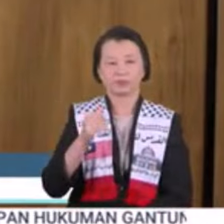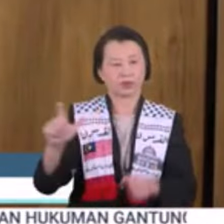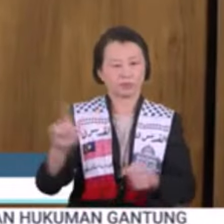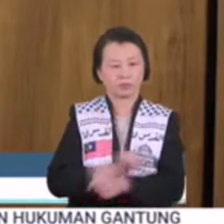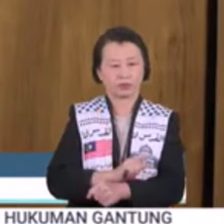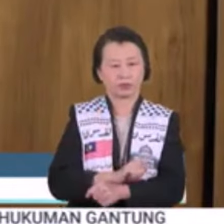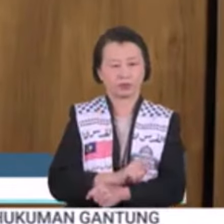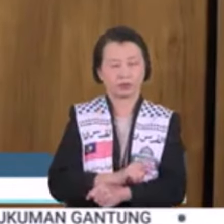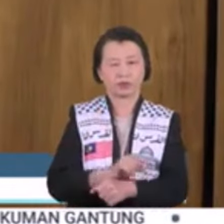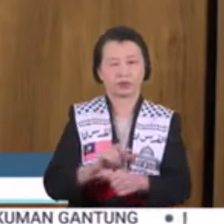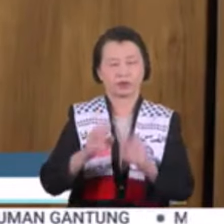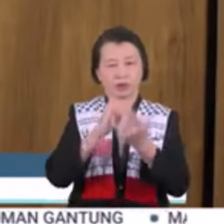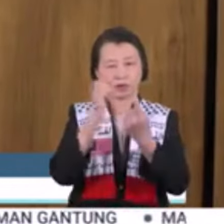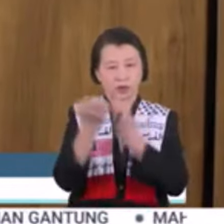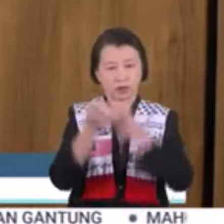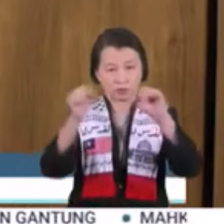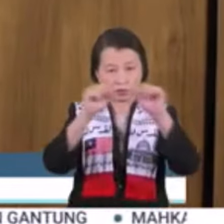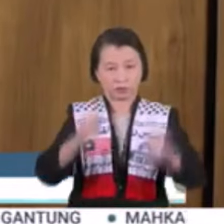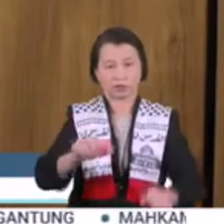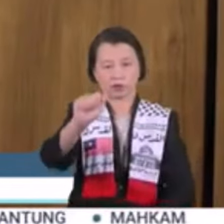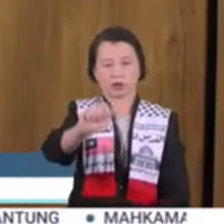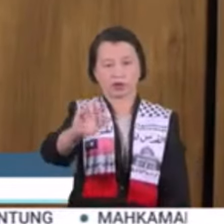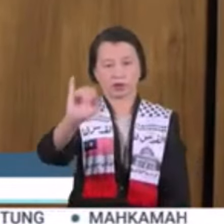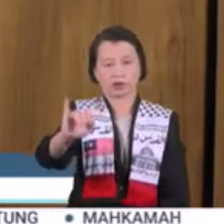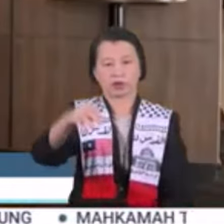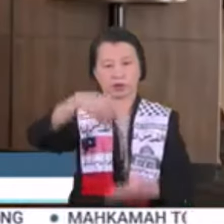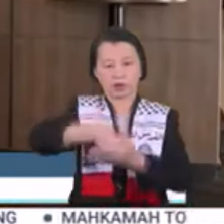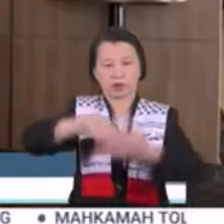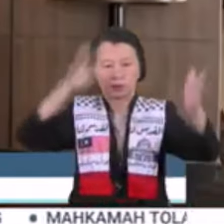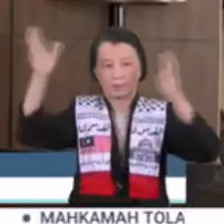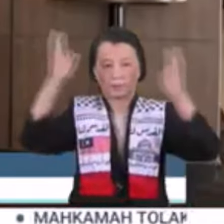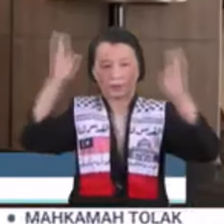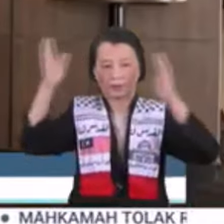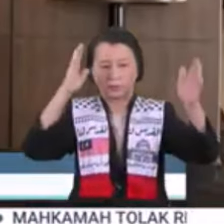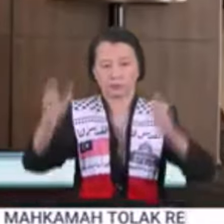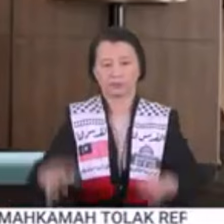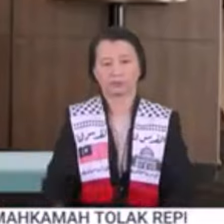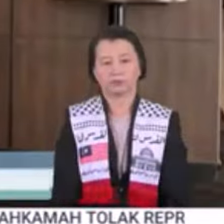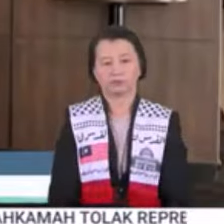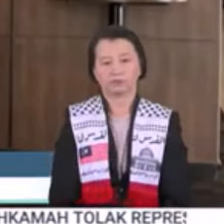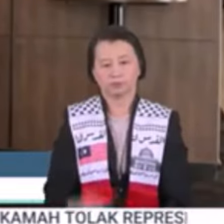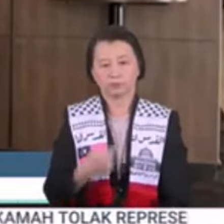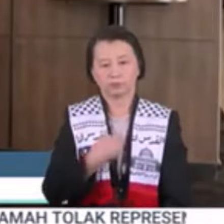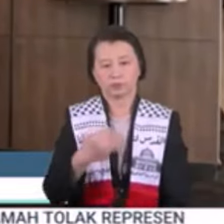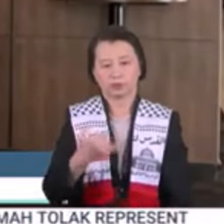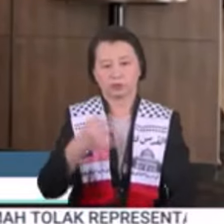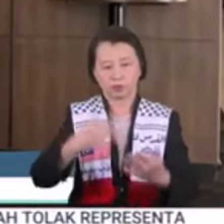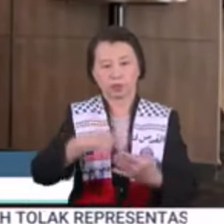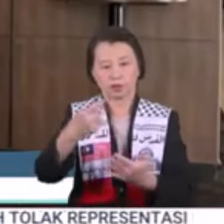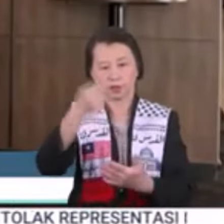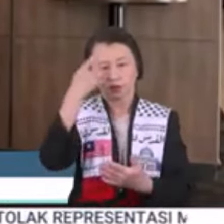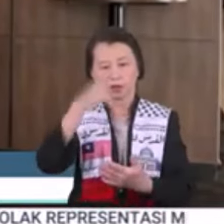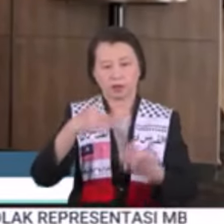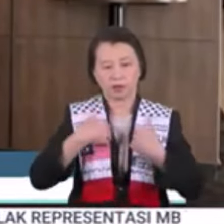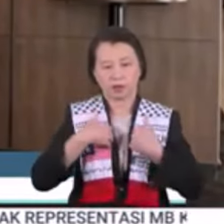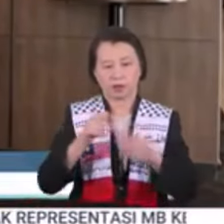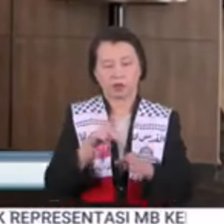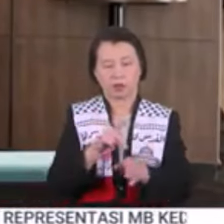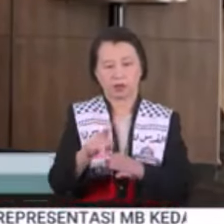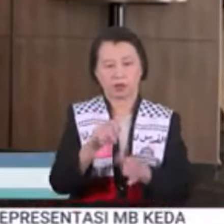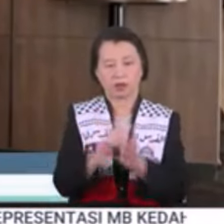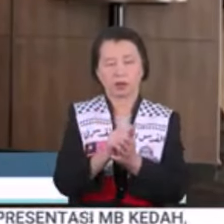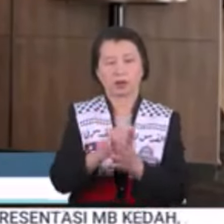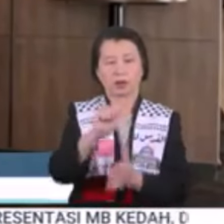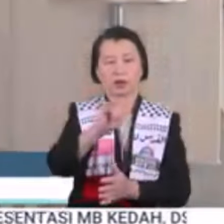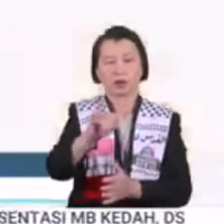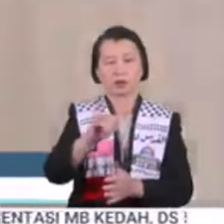pelengkap ekosistem teknologi AI dalam Malaysia. UTM juga dapat menjadi satu platform dalam menghasilkan bakat AI yang profesional